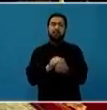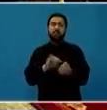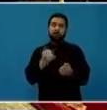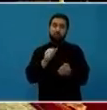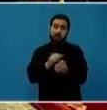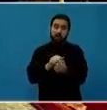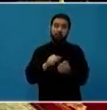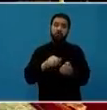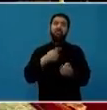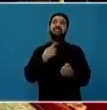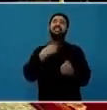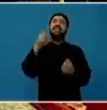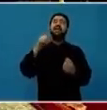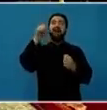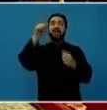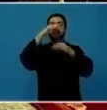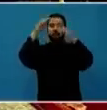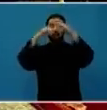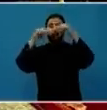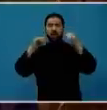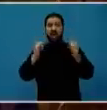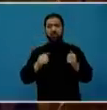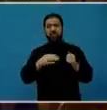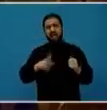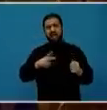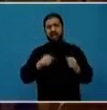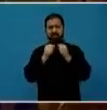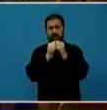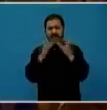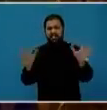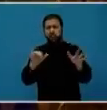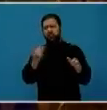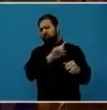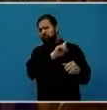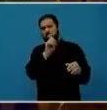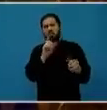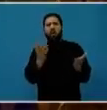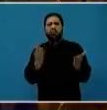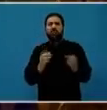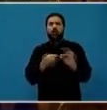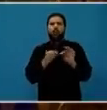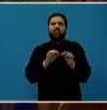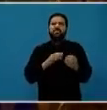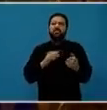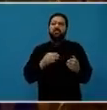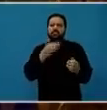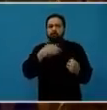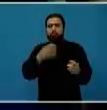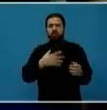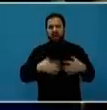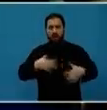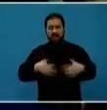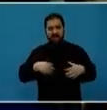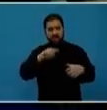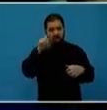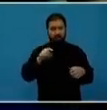că acesta este, de fapt, blestemul și nu orice cuvânt rostitor la mânie. Eu mă mai